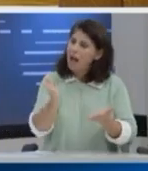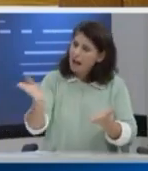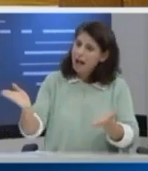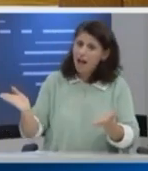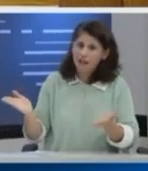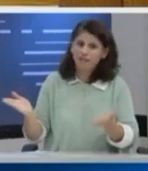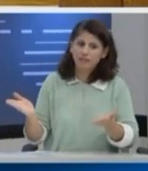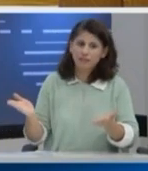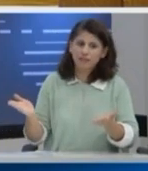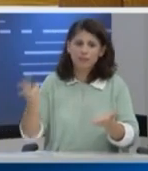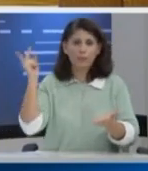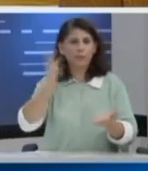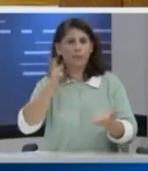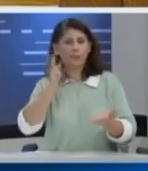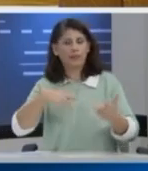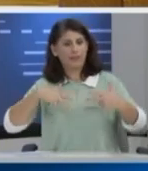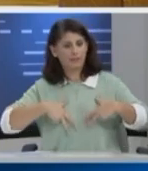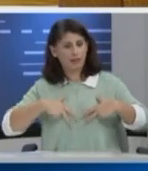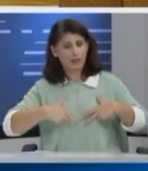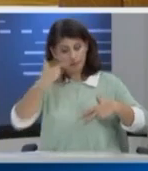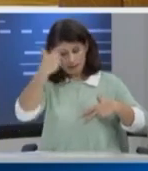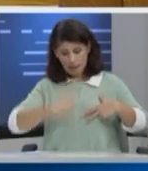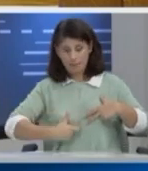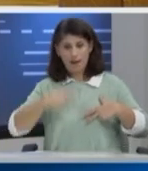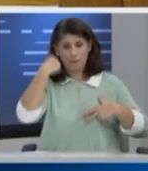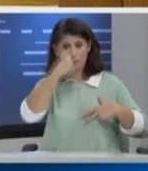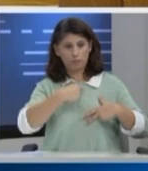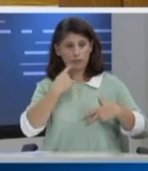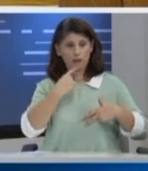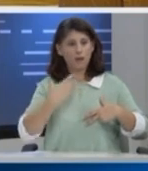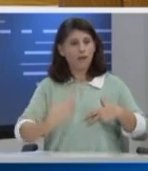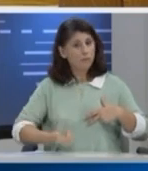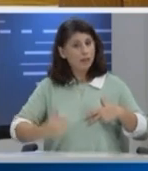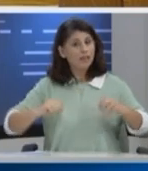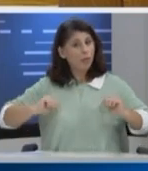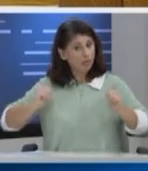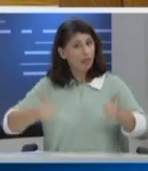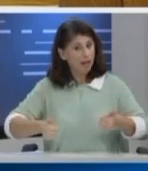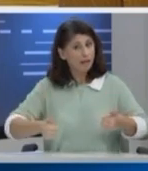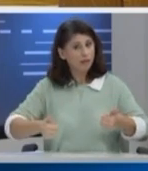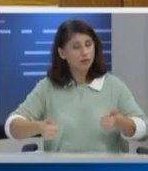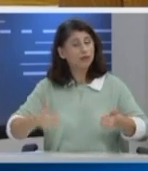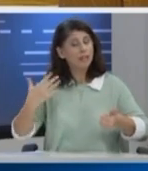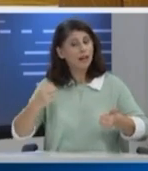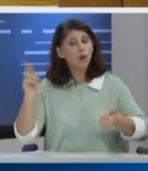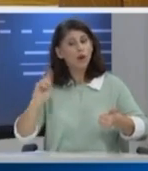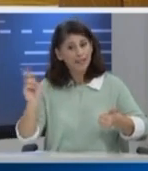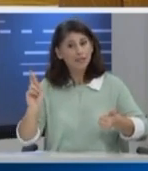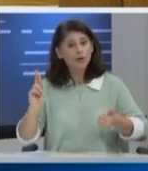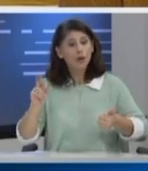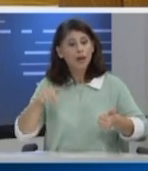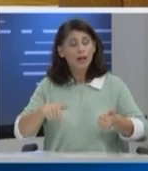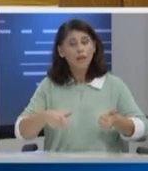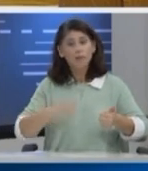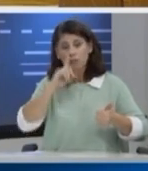οποία λιδωρεί και μέμφεται εναντίον της κυβέρνησης και μου προσωπικά, που είχα το θάρρος να πάρω το ρίσκο να κάνω αυτό